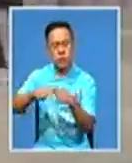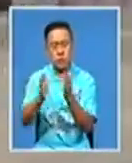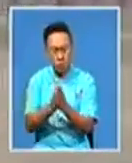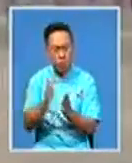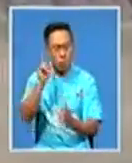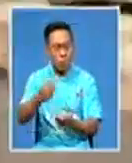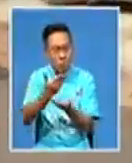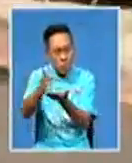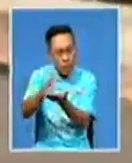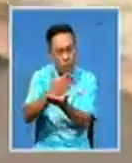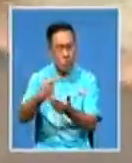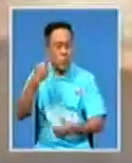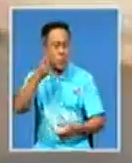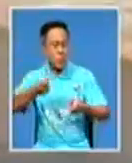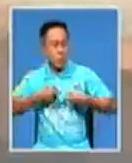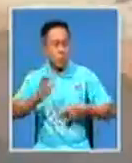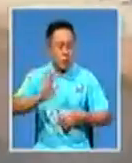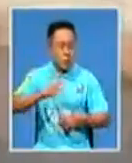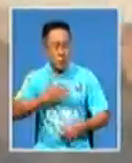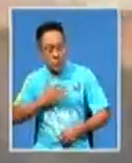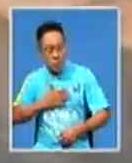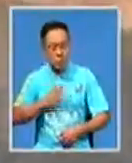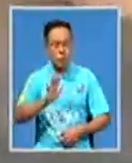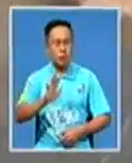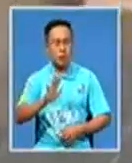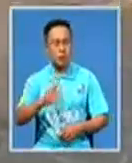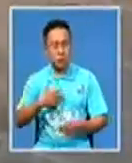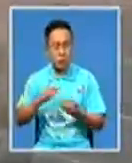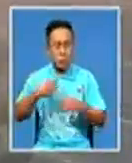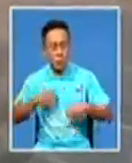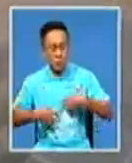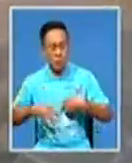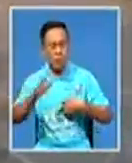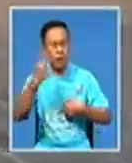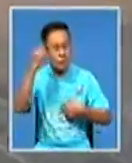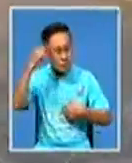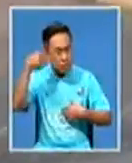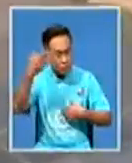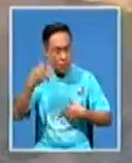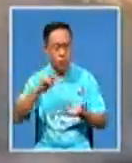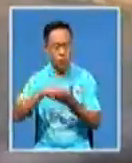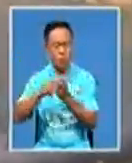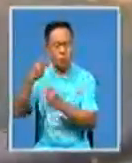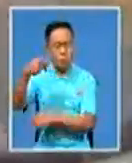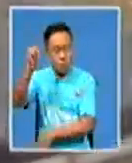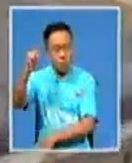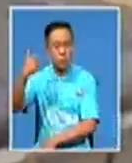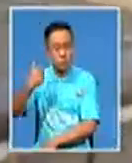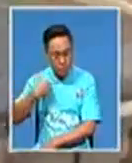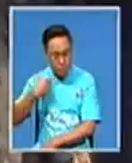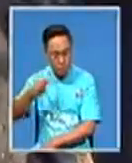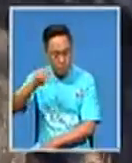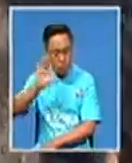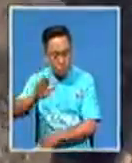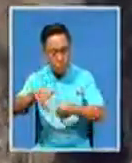งปันนะไม่ใช่บอกว่ามันเกิดตรงนี้พื้นที่เดือดร้อนแต่ตรงนี้มันก็จะเกิดประโยชน์กับทั้งในพื้นที่และนอกพื้